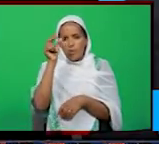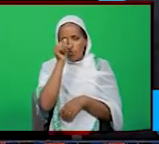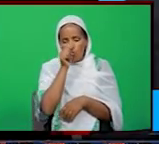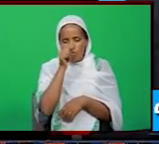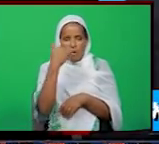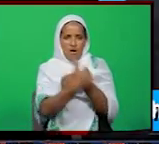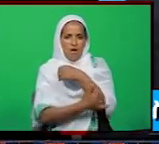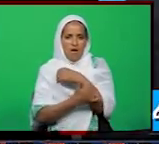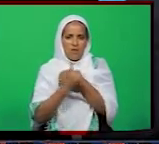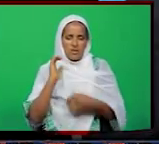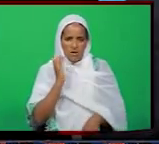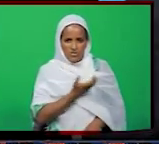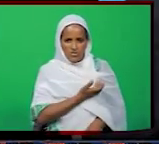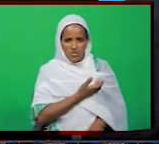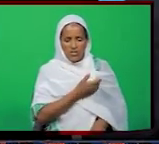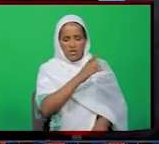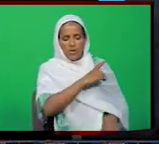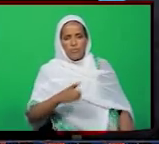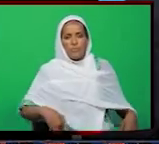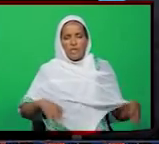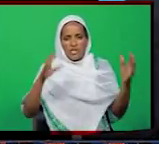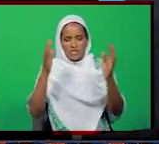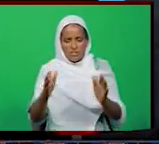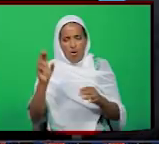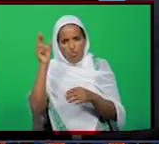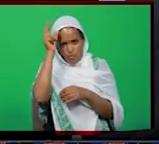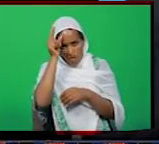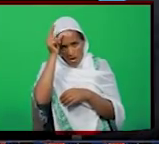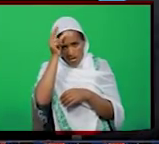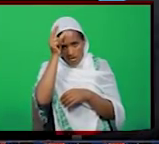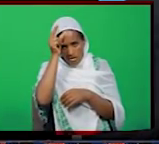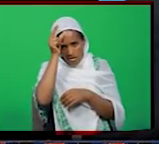በኢትዮጵያ አገራችን በክርስቲያኑ ባህል